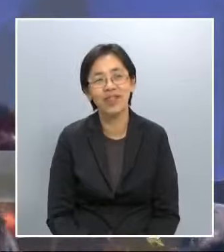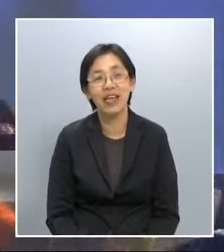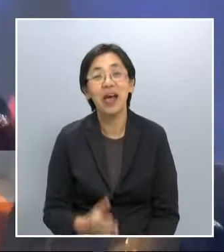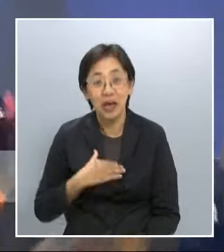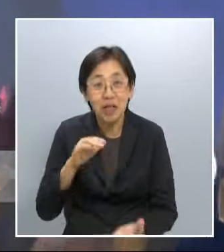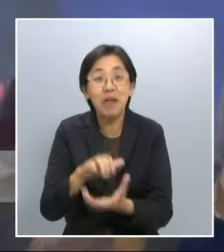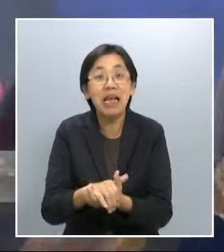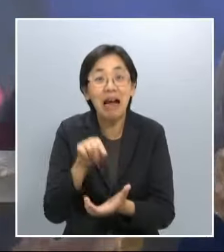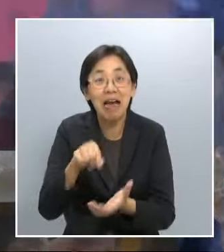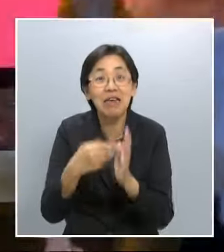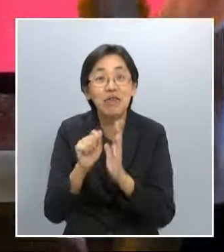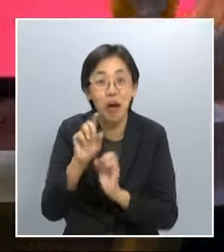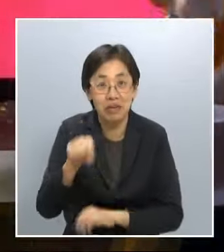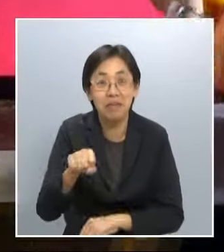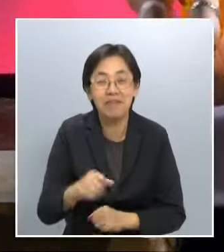ช่ไหม